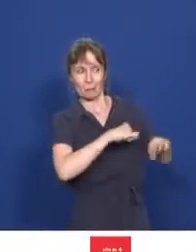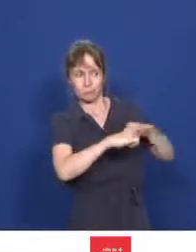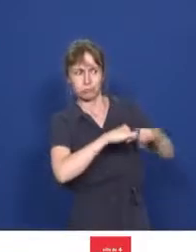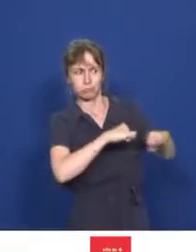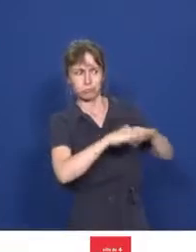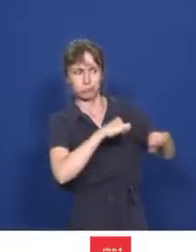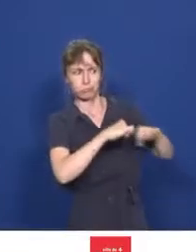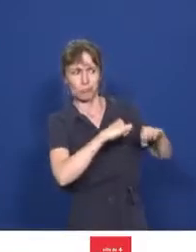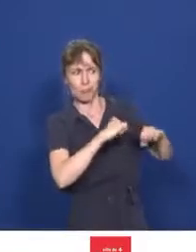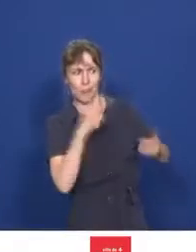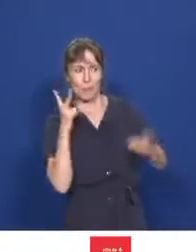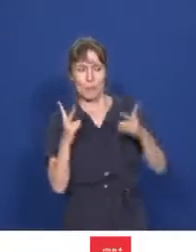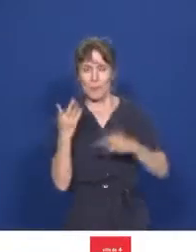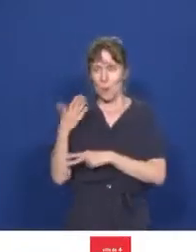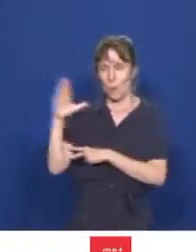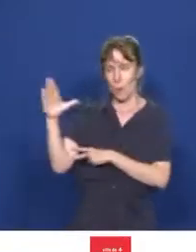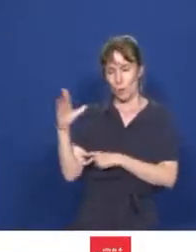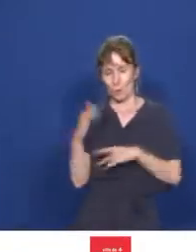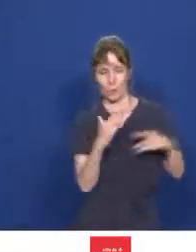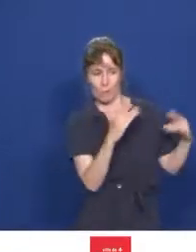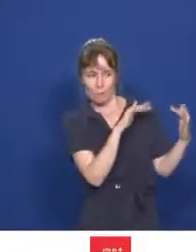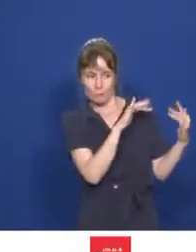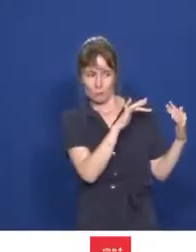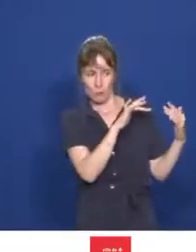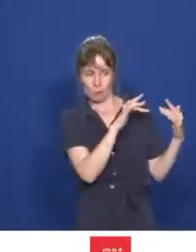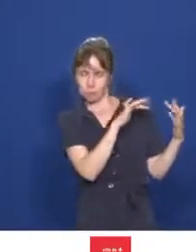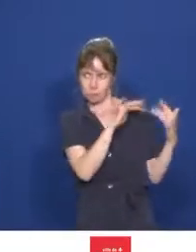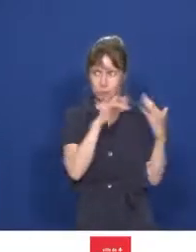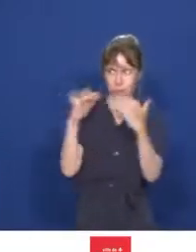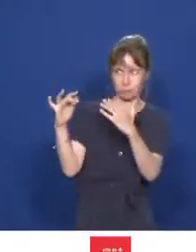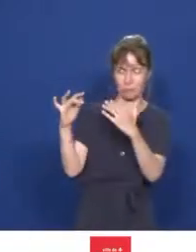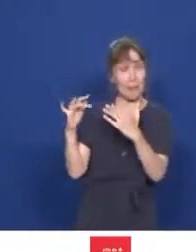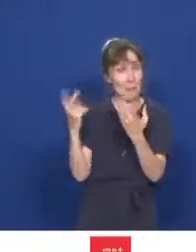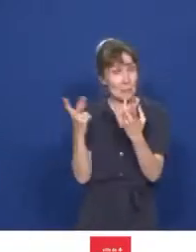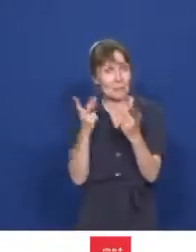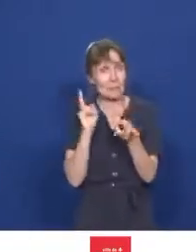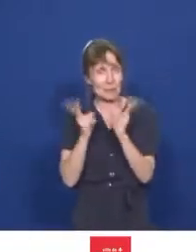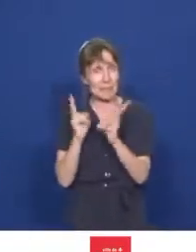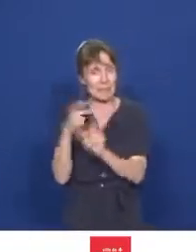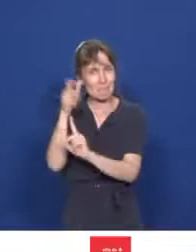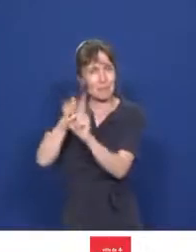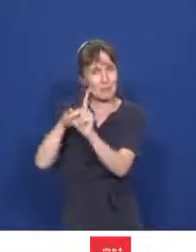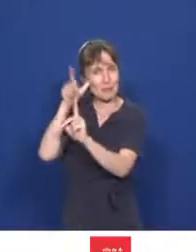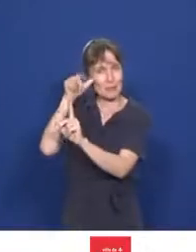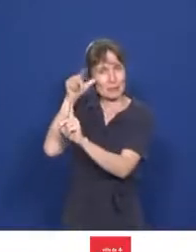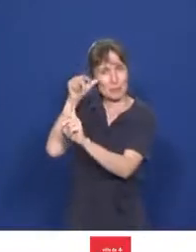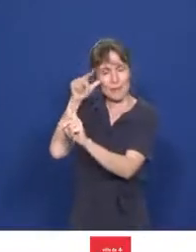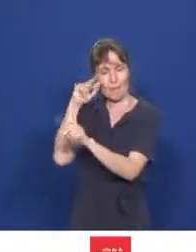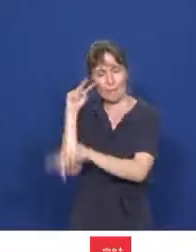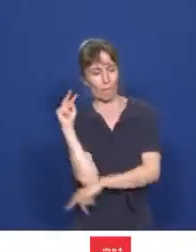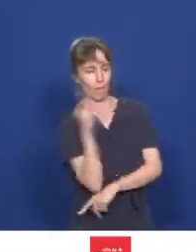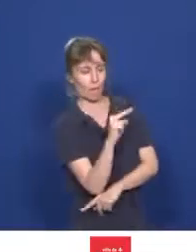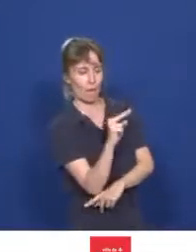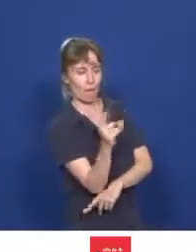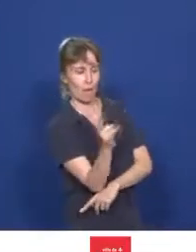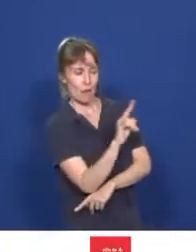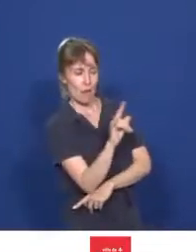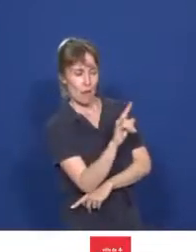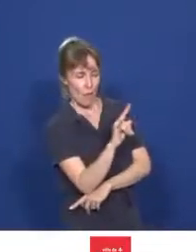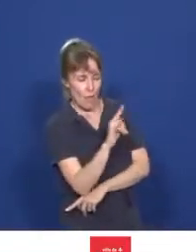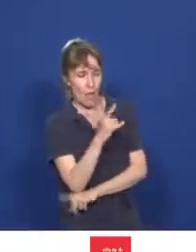ce niveau-là, inspiré le président de la République quand il a décidé que les questions de transition écologique, les